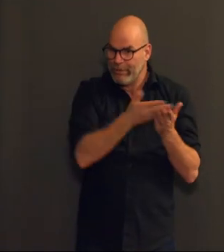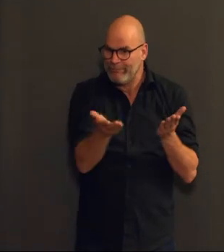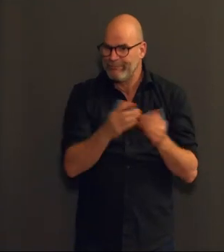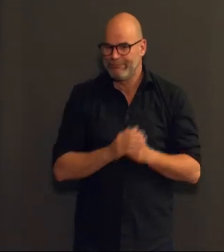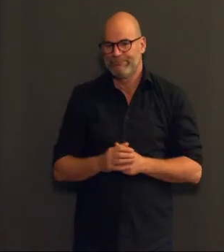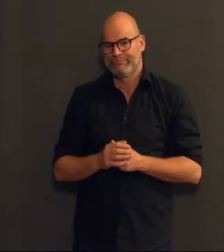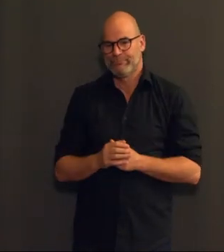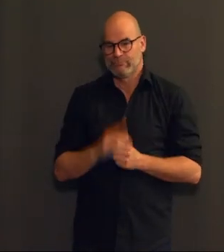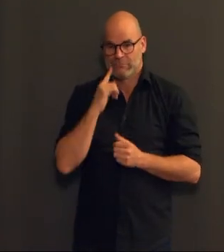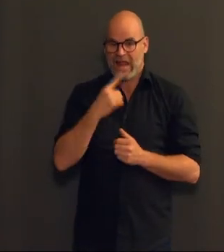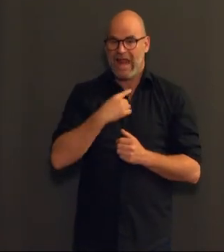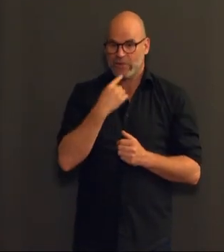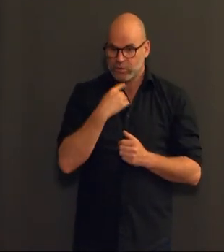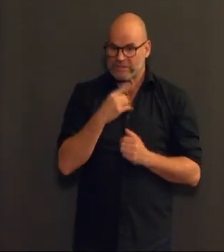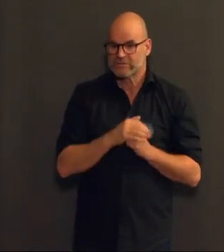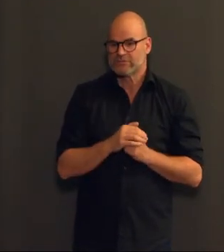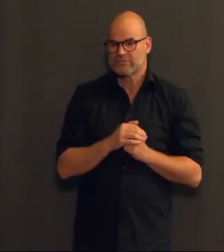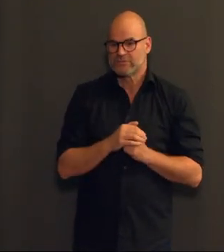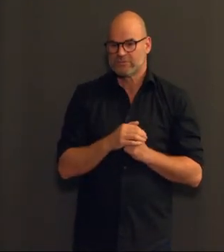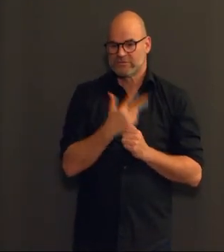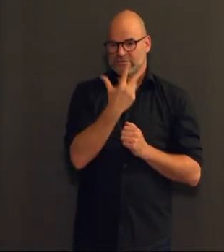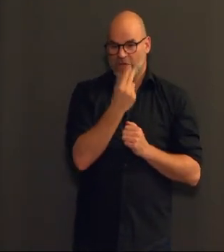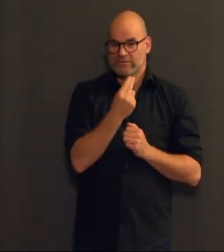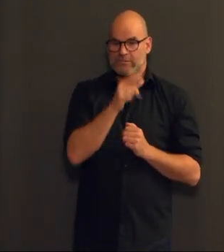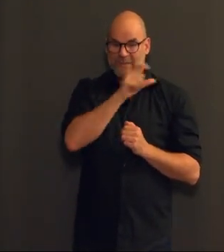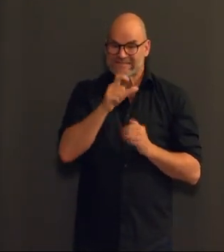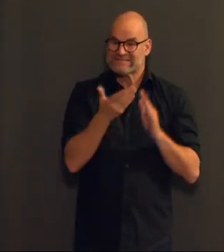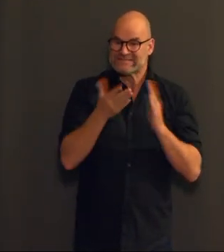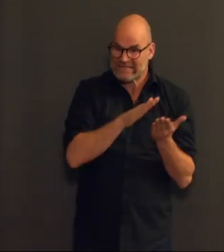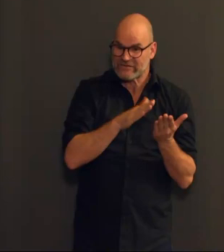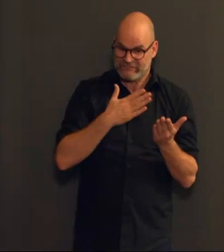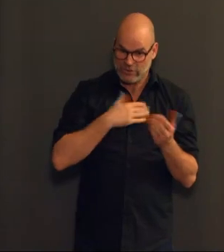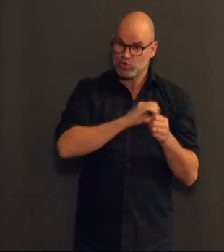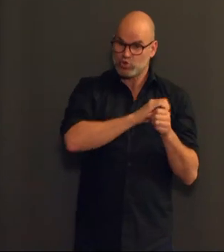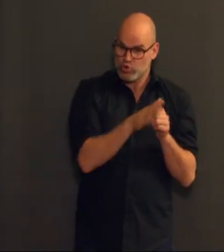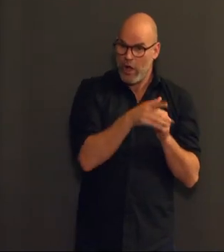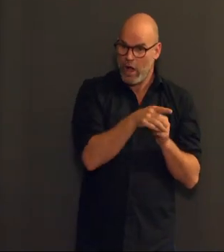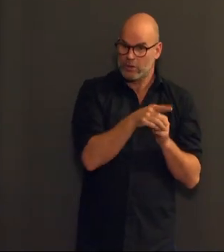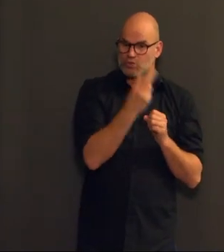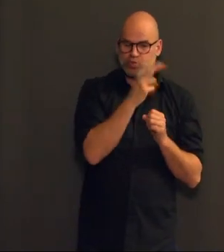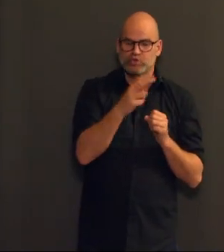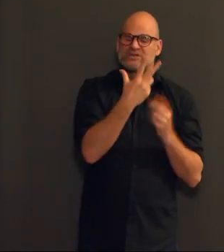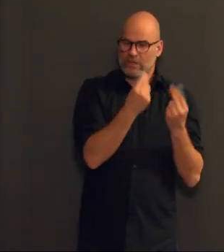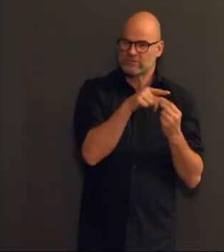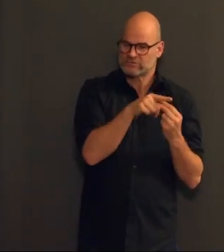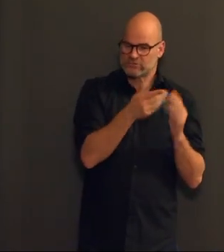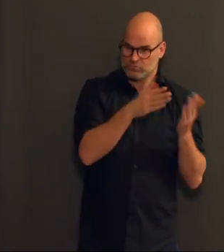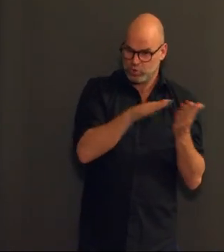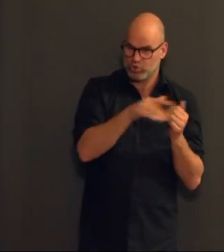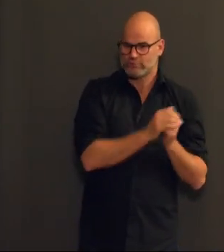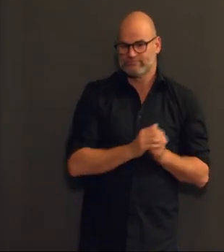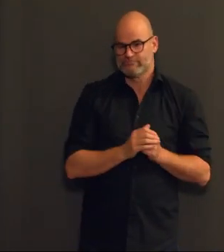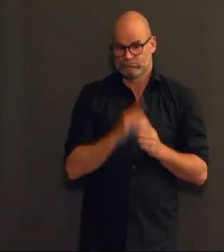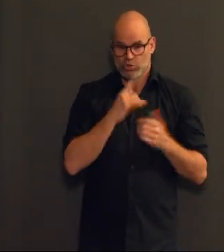week. Het gaat nu eerder om wat jongere mensen dan in de eerste en de tweede golf. Daar zitten 60ers, 70ers,